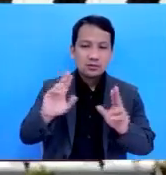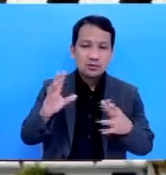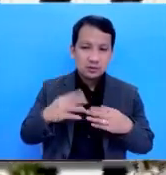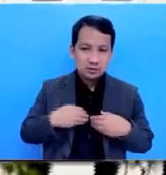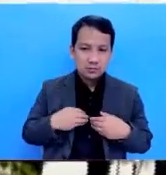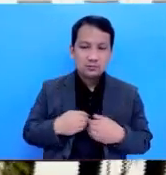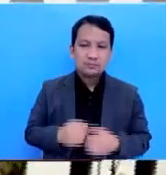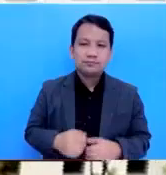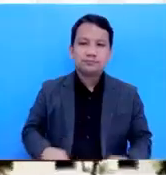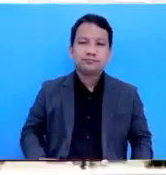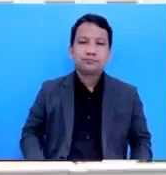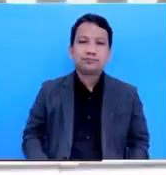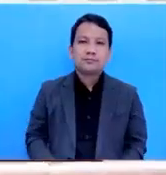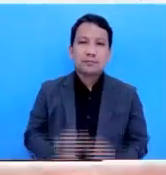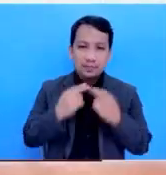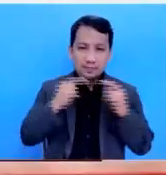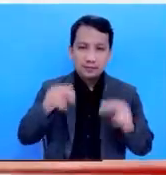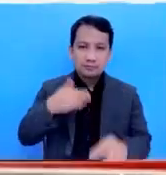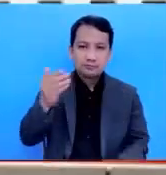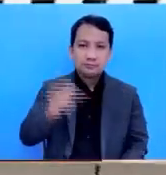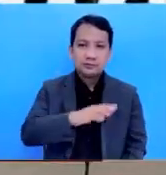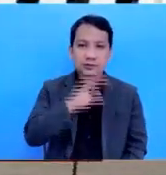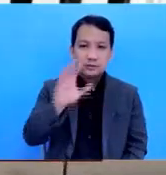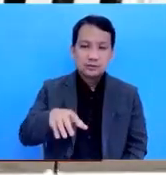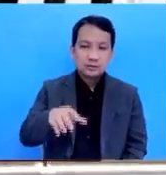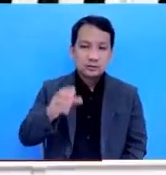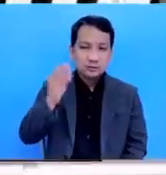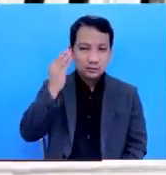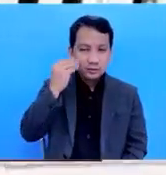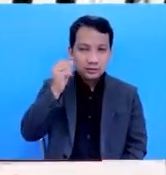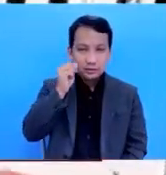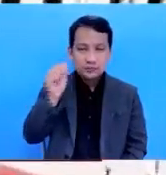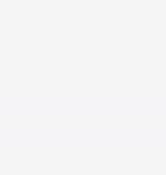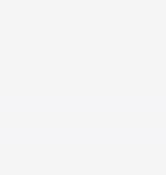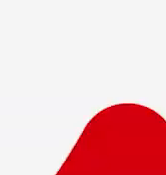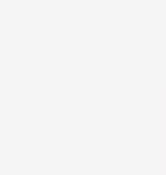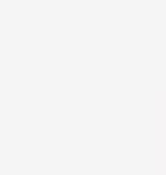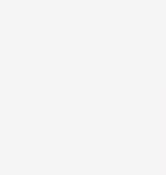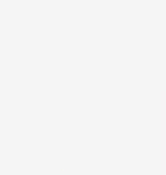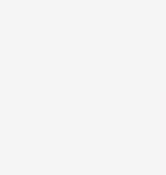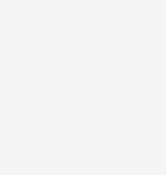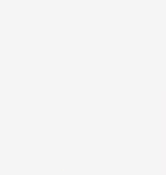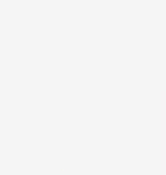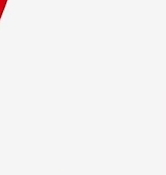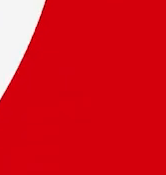ito. Nagbabalita mula sa frontline, Marlene Alcaide, News 5.